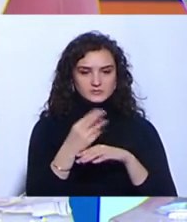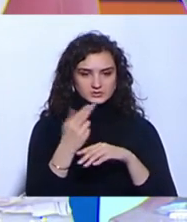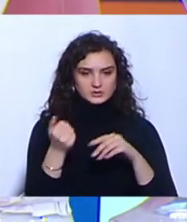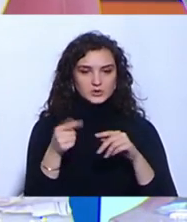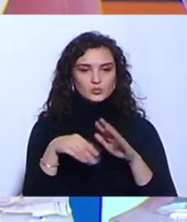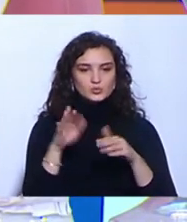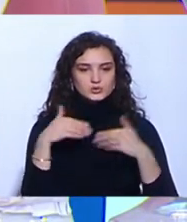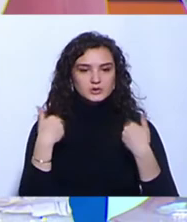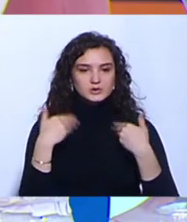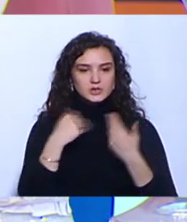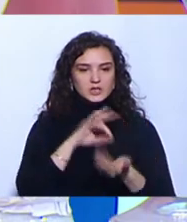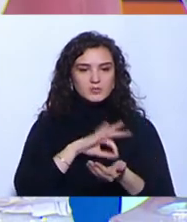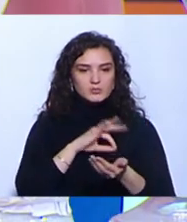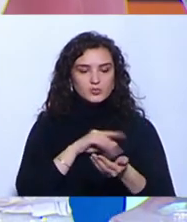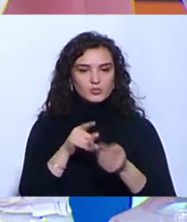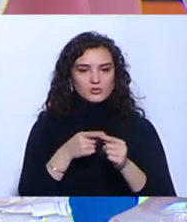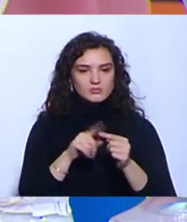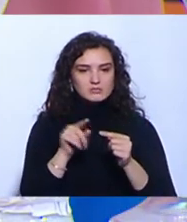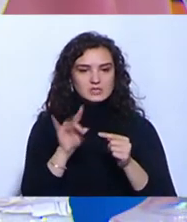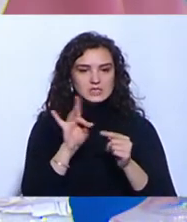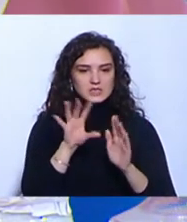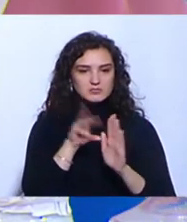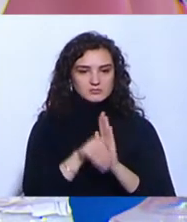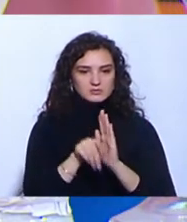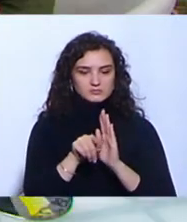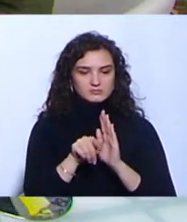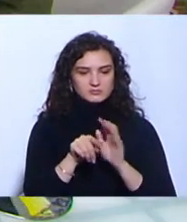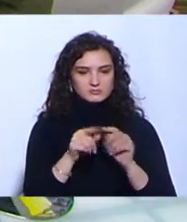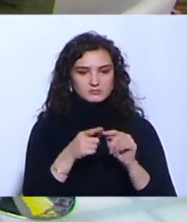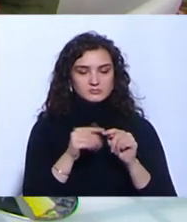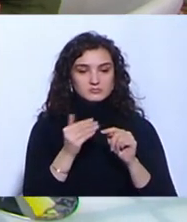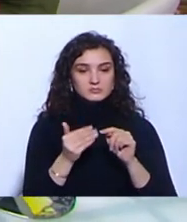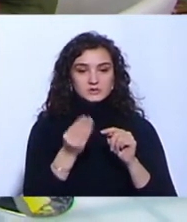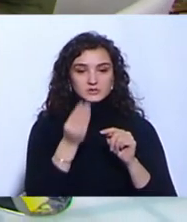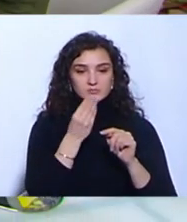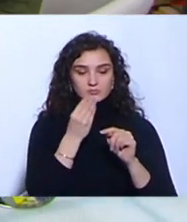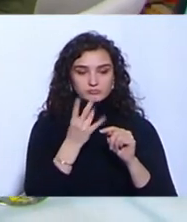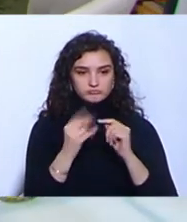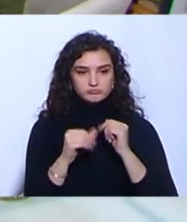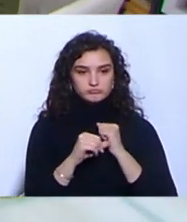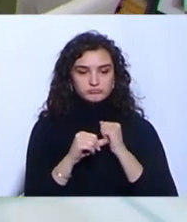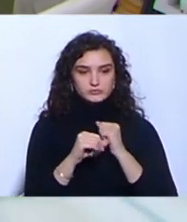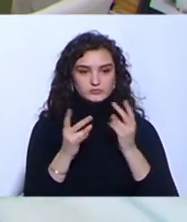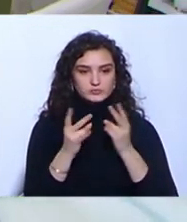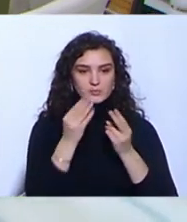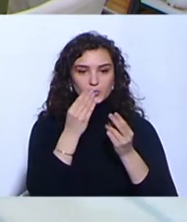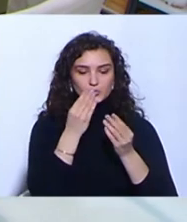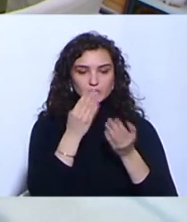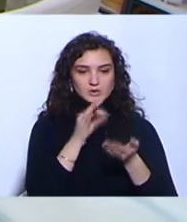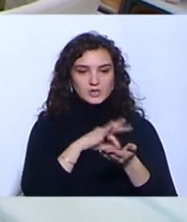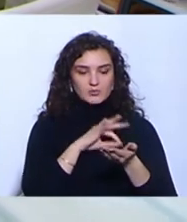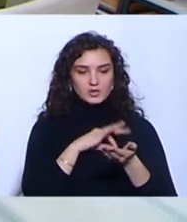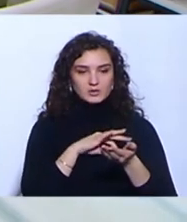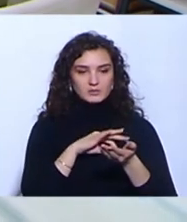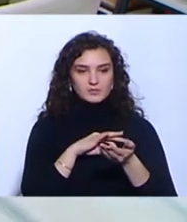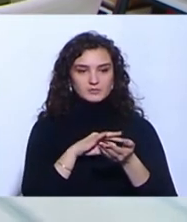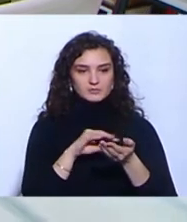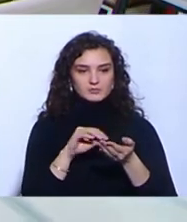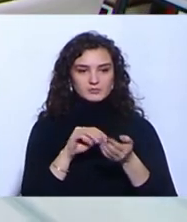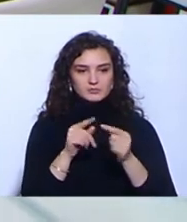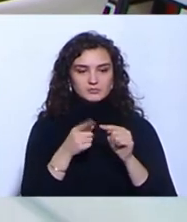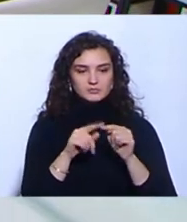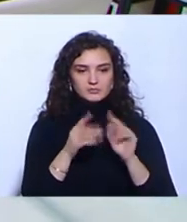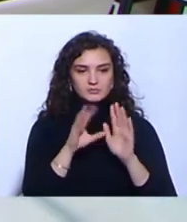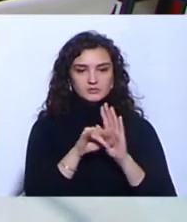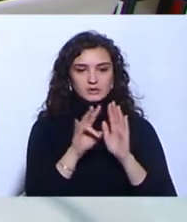უფრო სასარგებლო შეიძლება იყოს ცხიმოვანი შემცველობით. მისი განეიტრალებისათვის ჩვენ გვჭირდება ისეთი პროდუქტის გამოყენება,